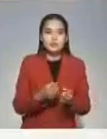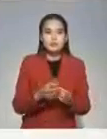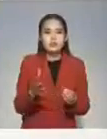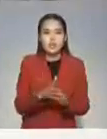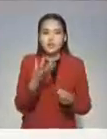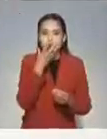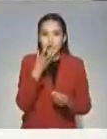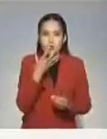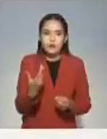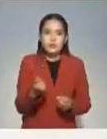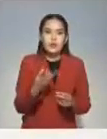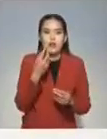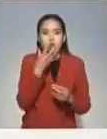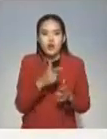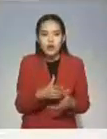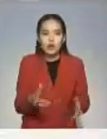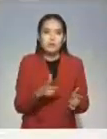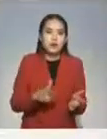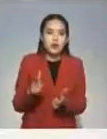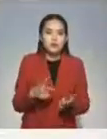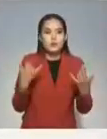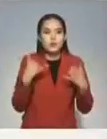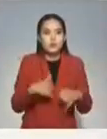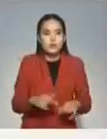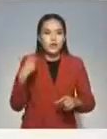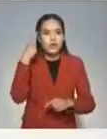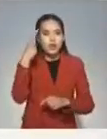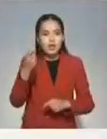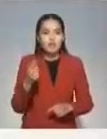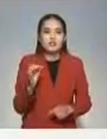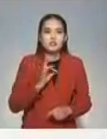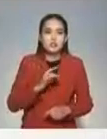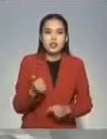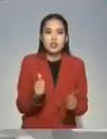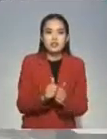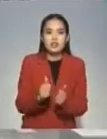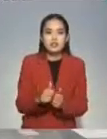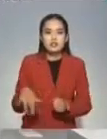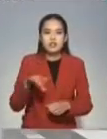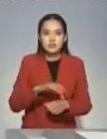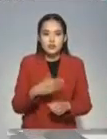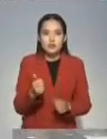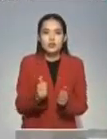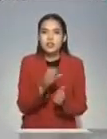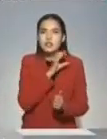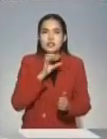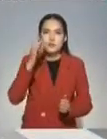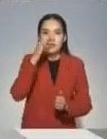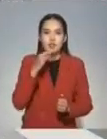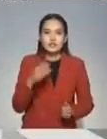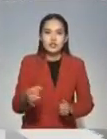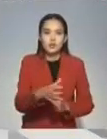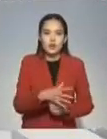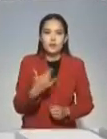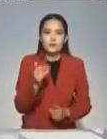тепла только вот потепление готовить свои сюрпризы предупреждает моя коллега Анастасия дроняк из соседней северо-казахстанской области